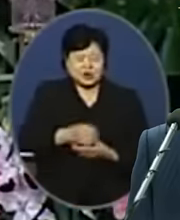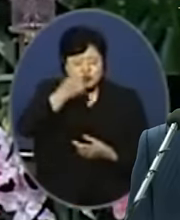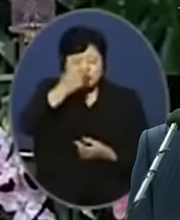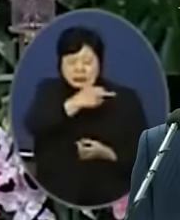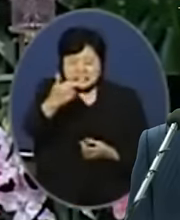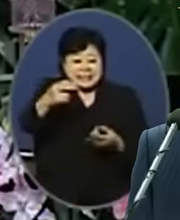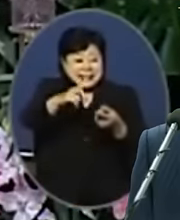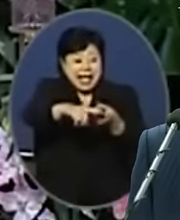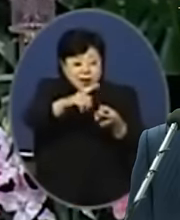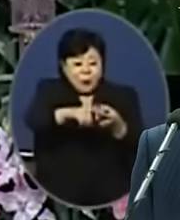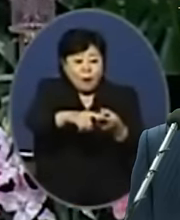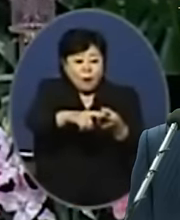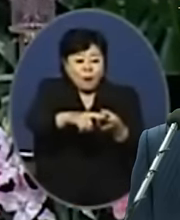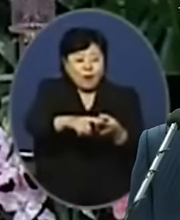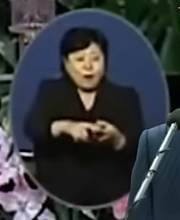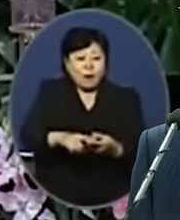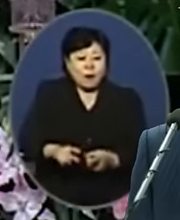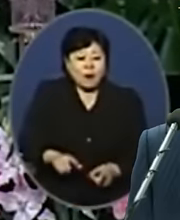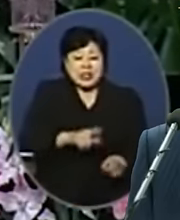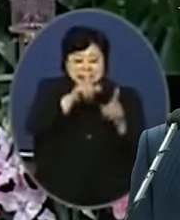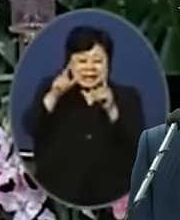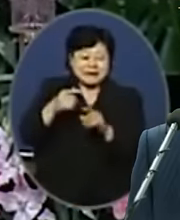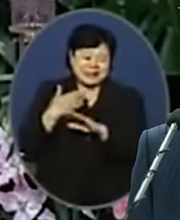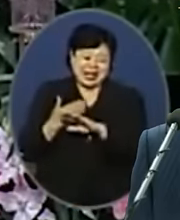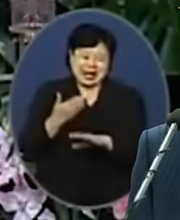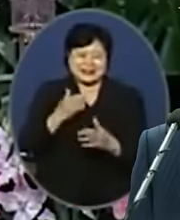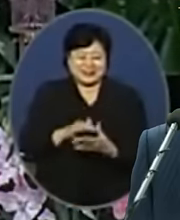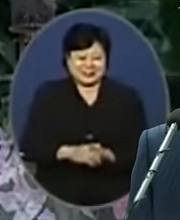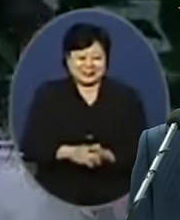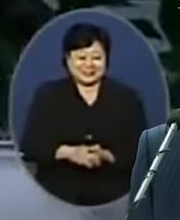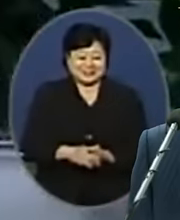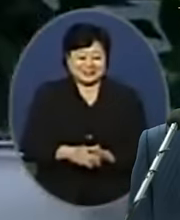꿈의 크기에 따라 인생이 달라지는 것입니다.